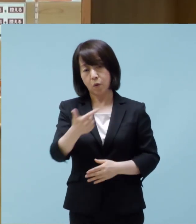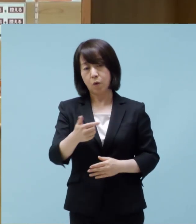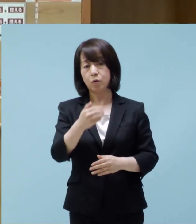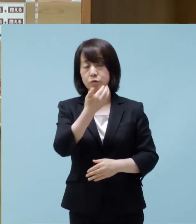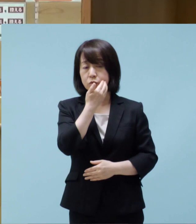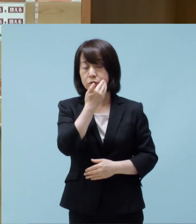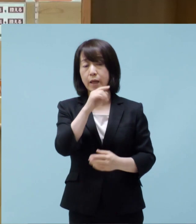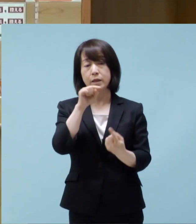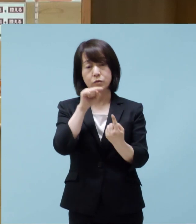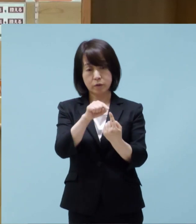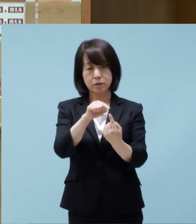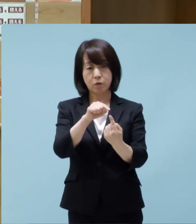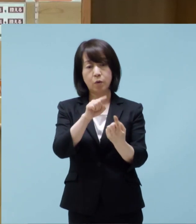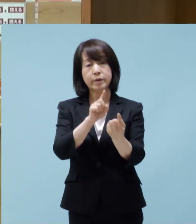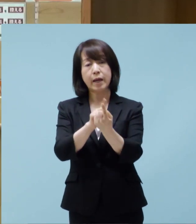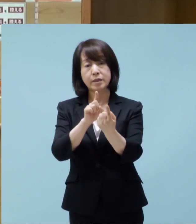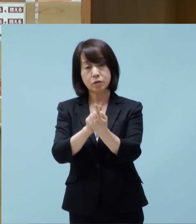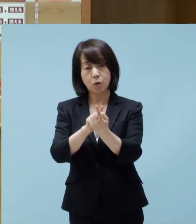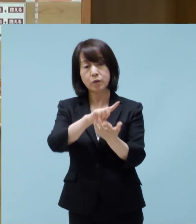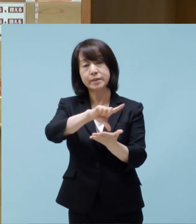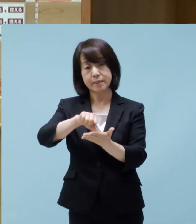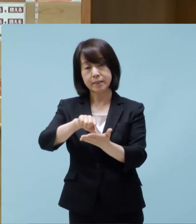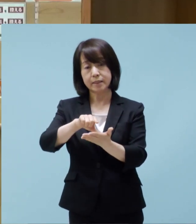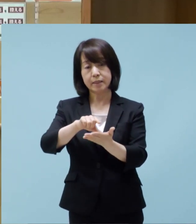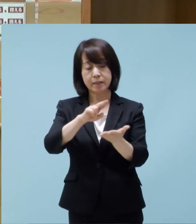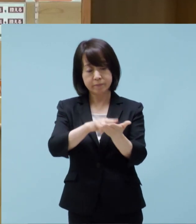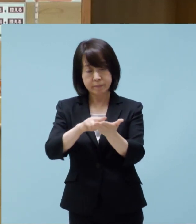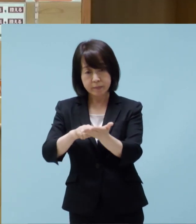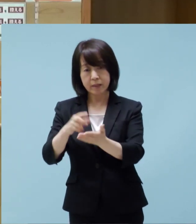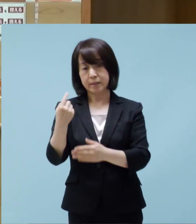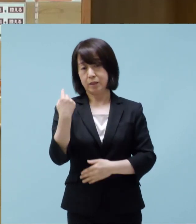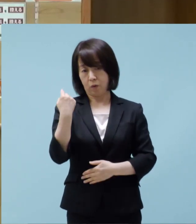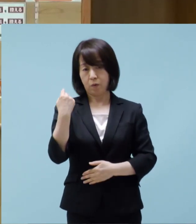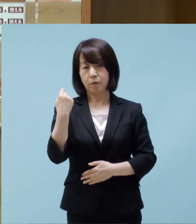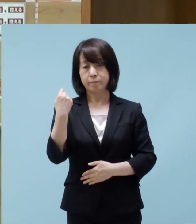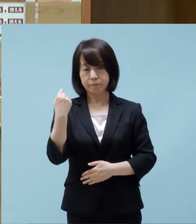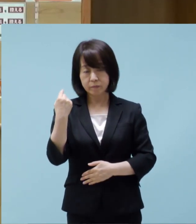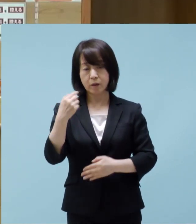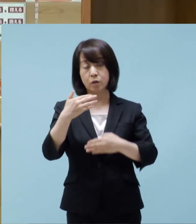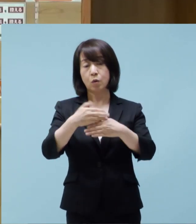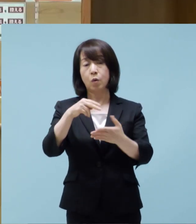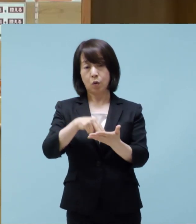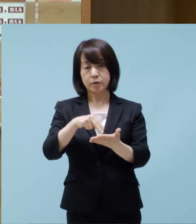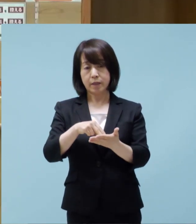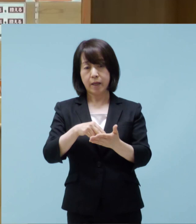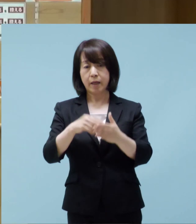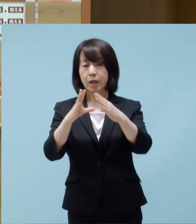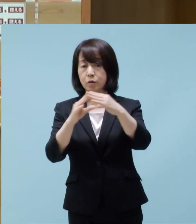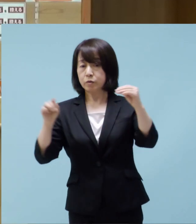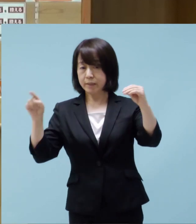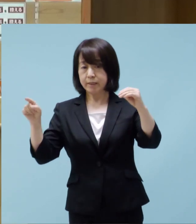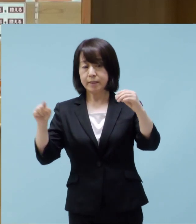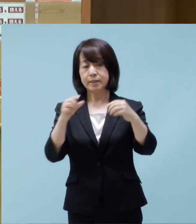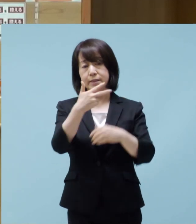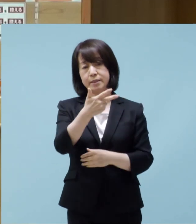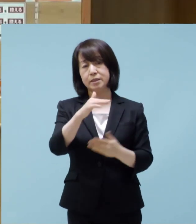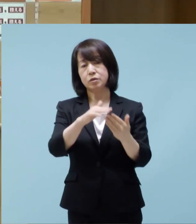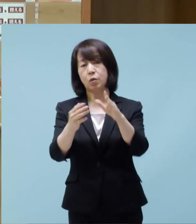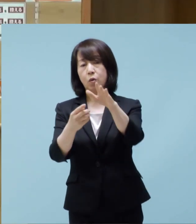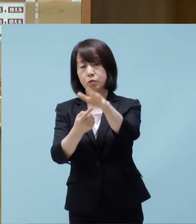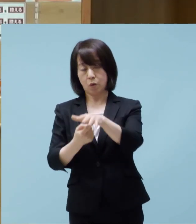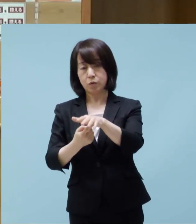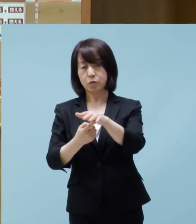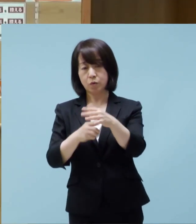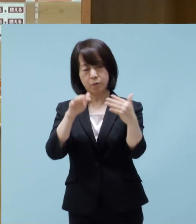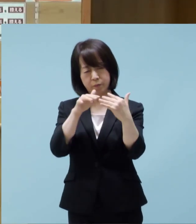が、昨日決定しまして、道として国、市町村との協議、そして有識者の皆